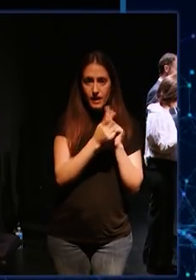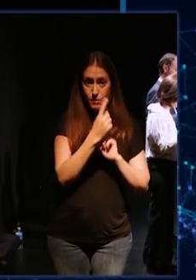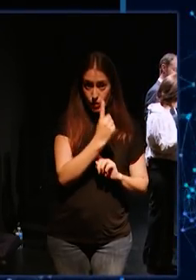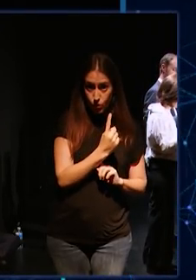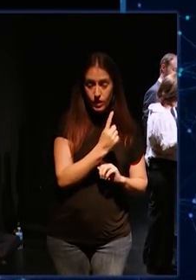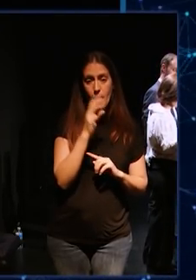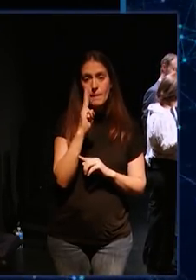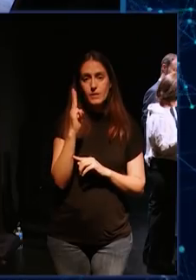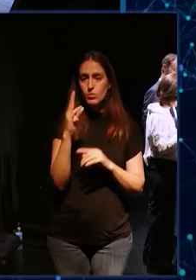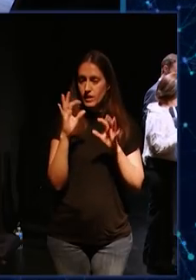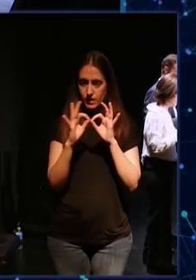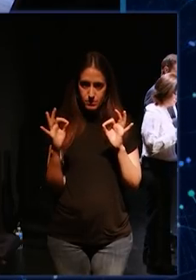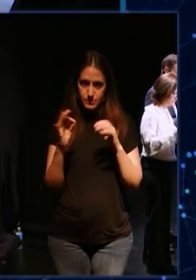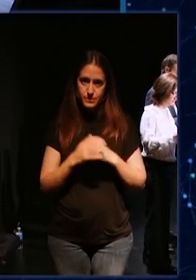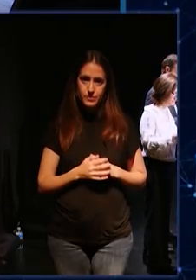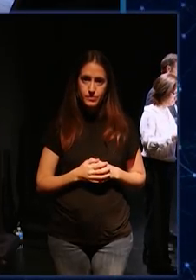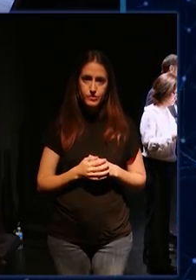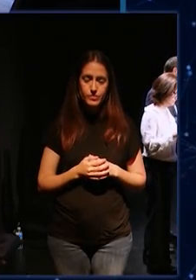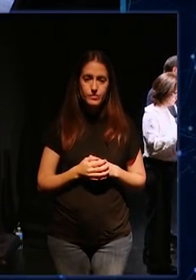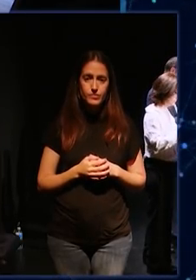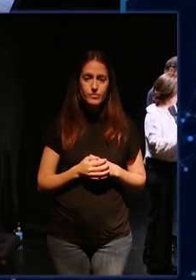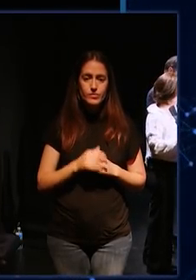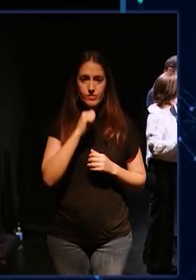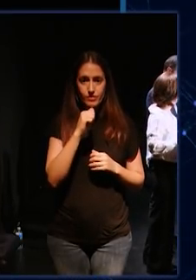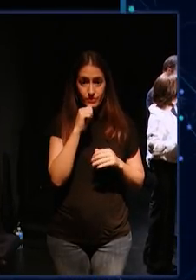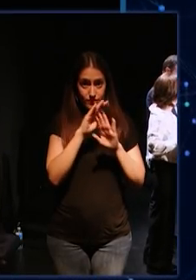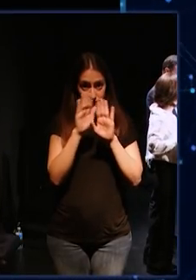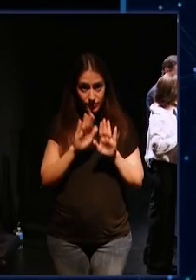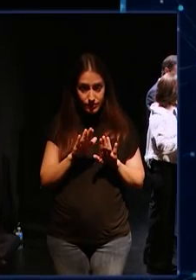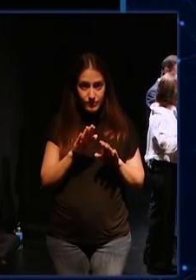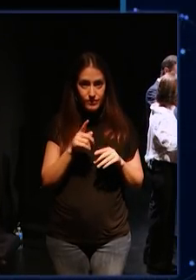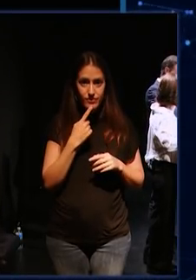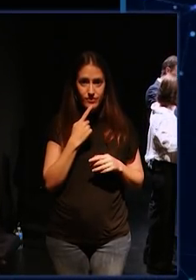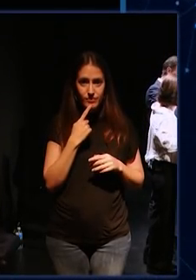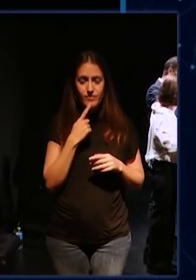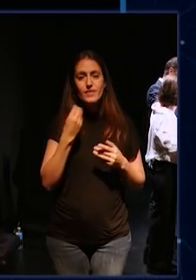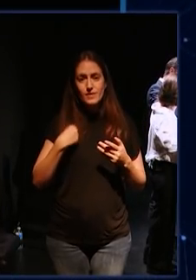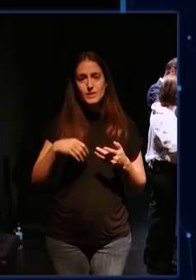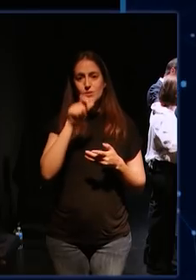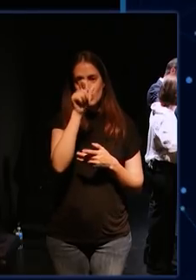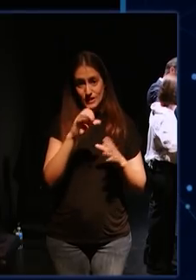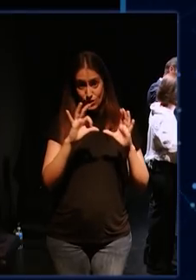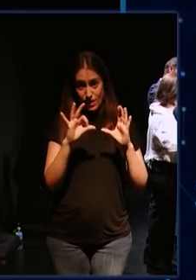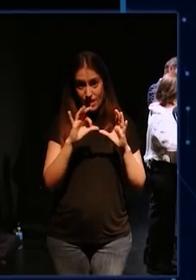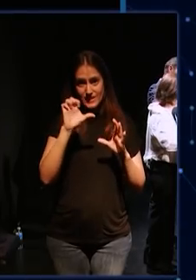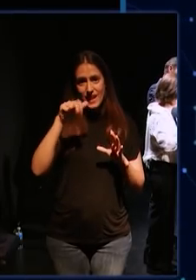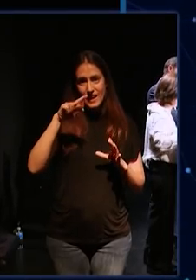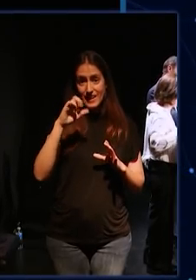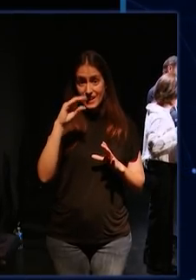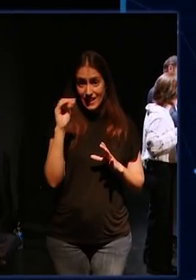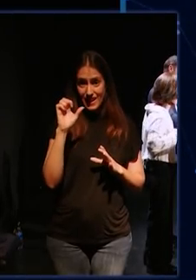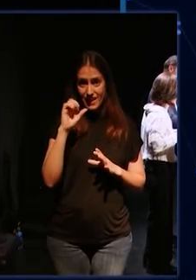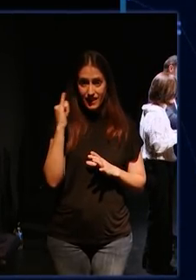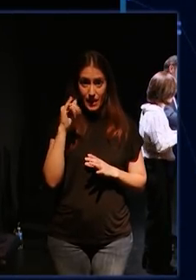I Partit Popular, cap. I acabem ara sí amb la porra A l'Enrique Gimeno, de Ciutadans. A